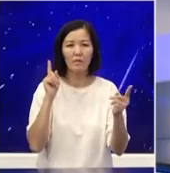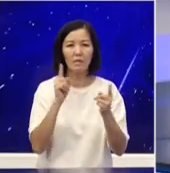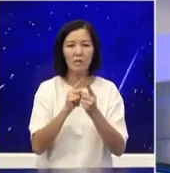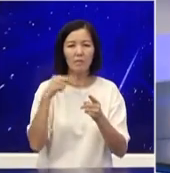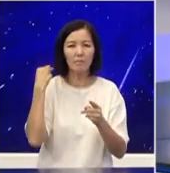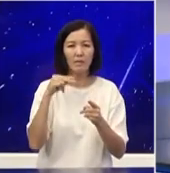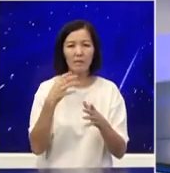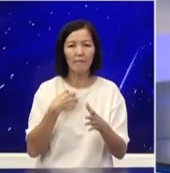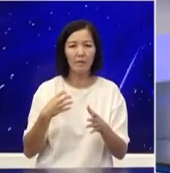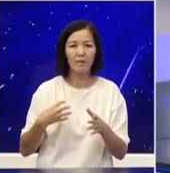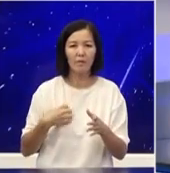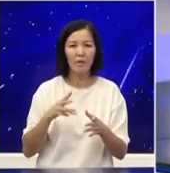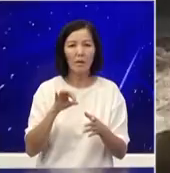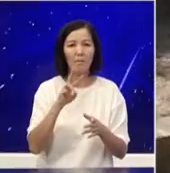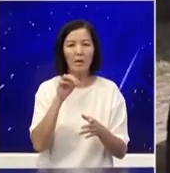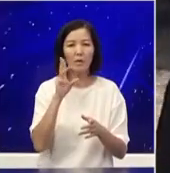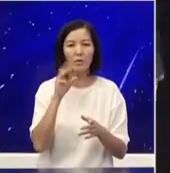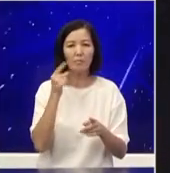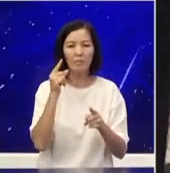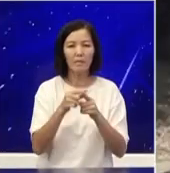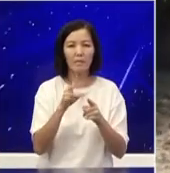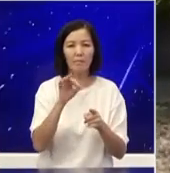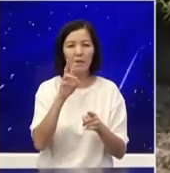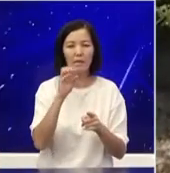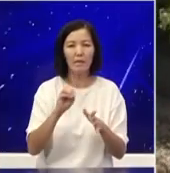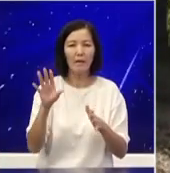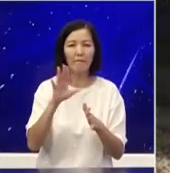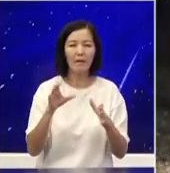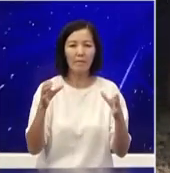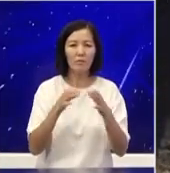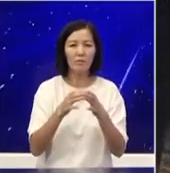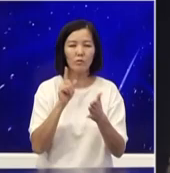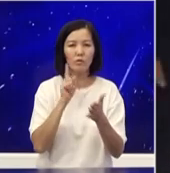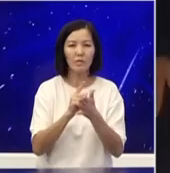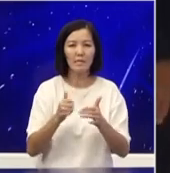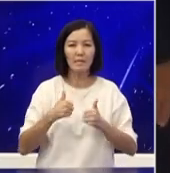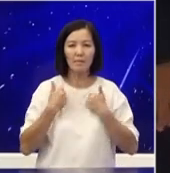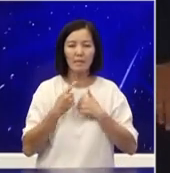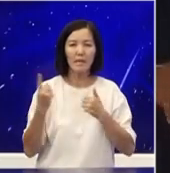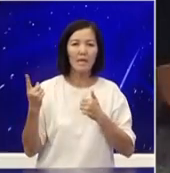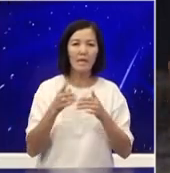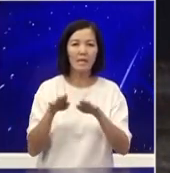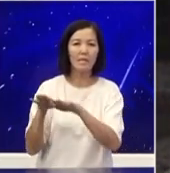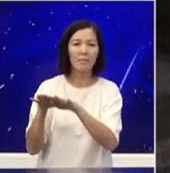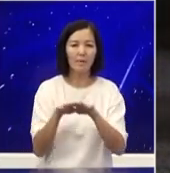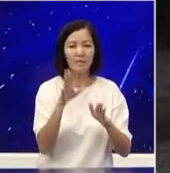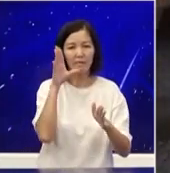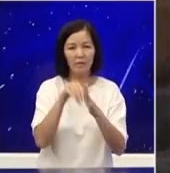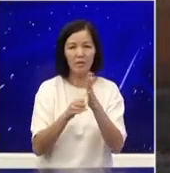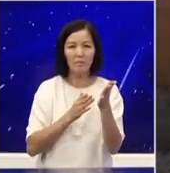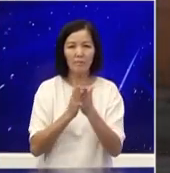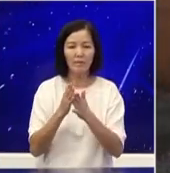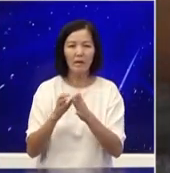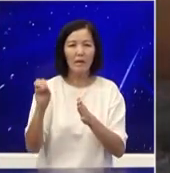президентом Франции Эммануэлем Макроном. По словам Меркель, Европейский Союз должен стремиться к единой позиции во внешней политике, и